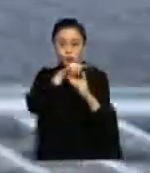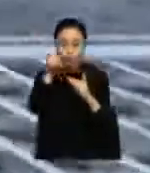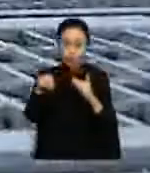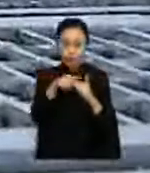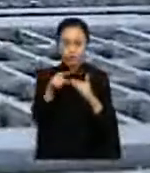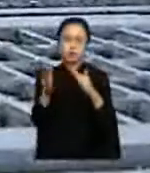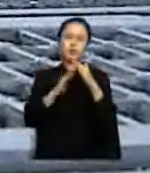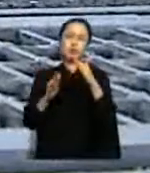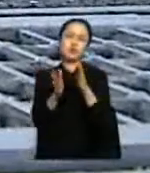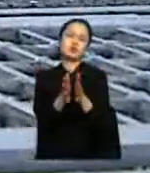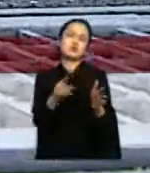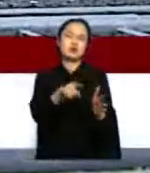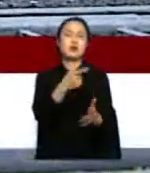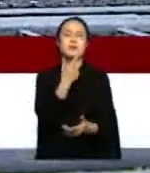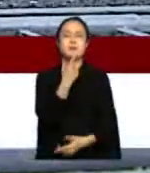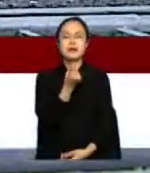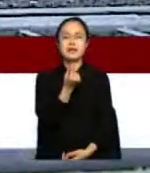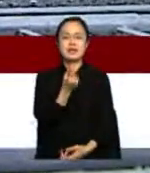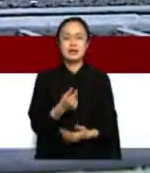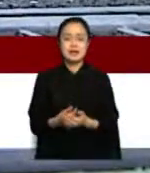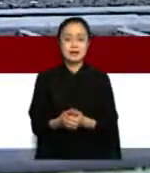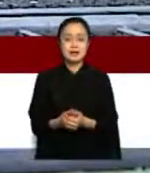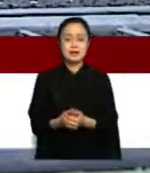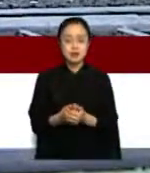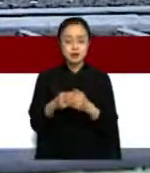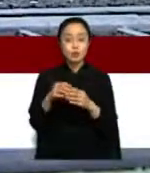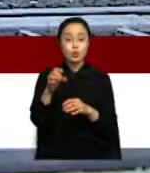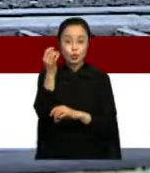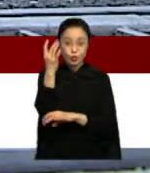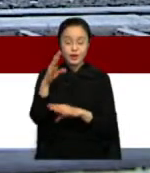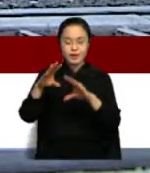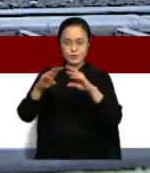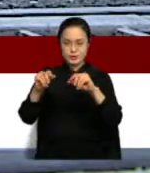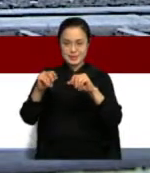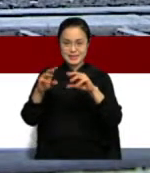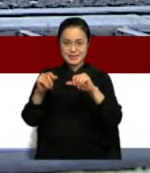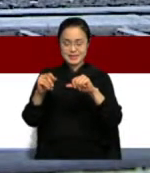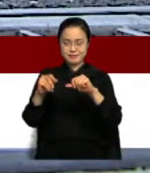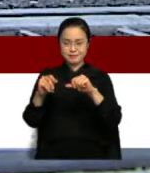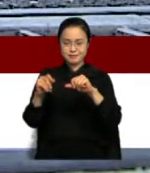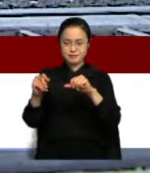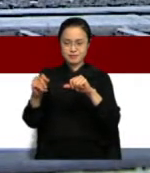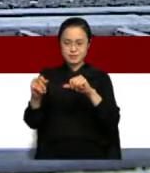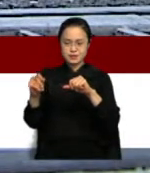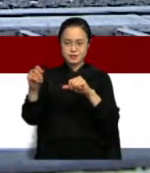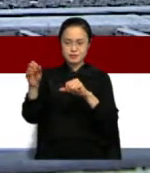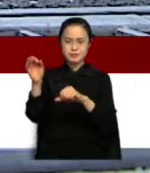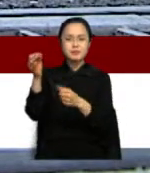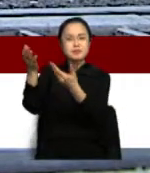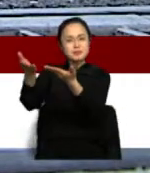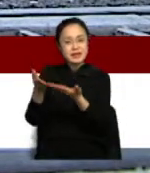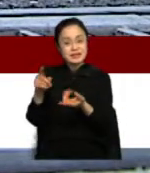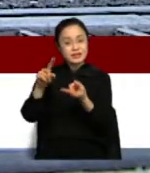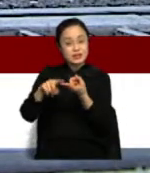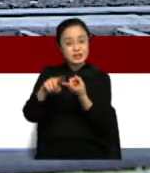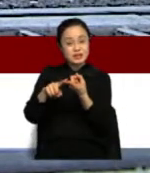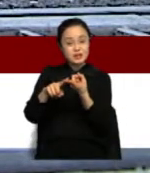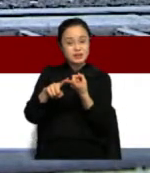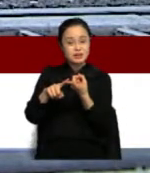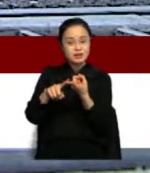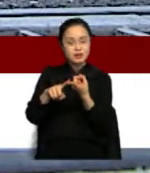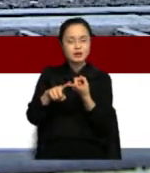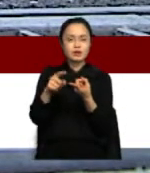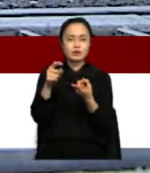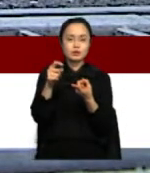이유입니다 그 경전에 터지 로 주로 키 부채 나빴던 걸 건축물 까지 기부채납 범위를 넓히는 네오를 올 차나